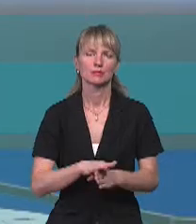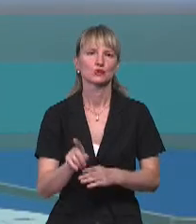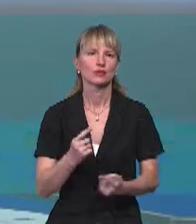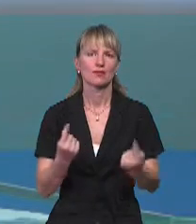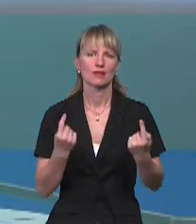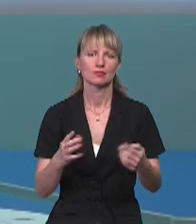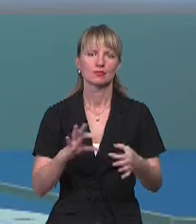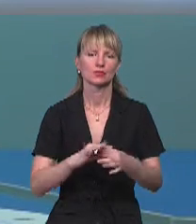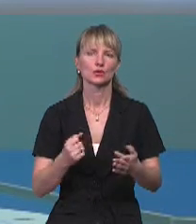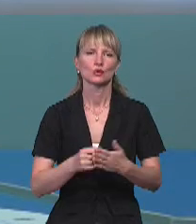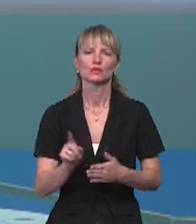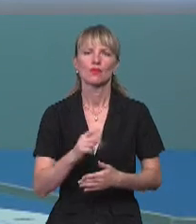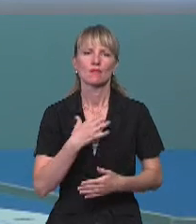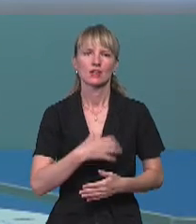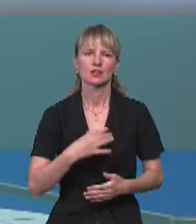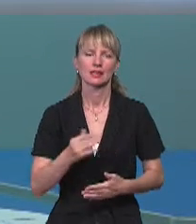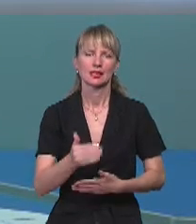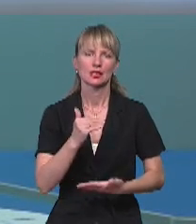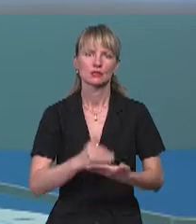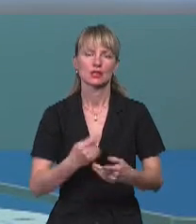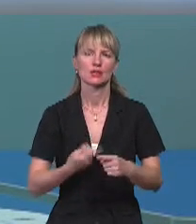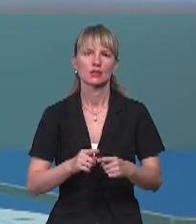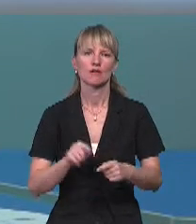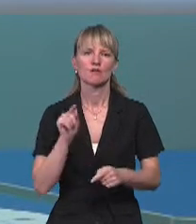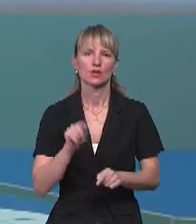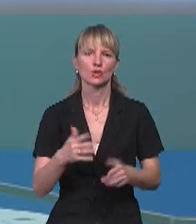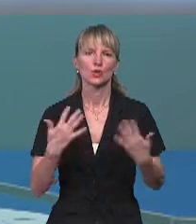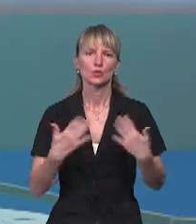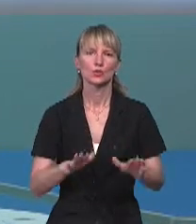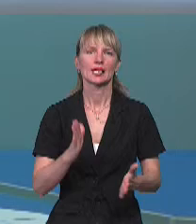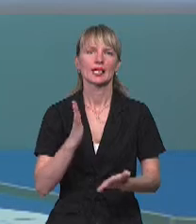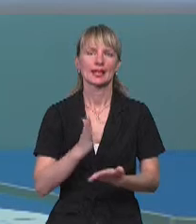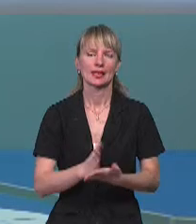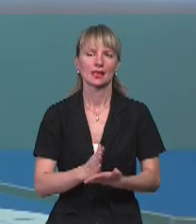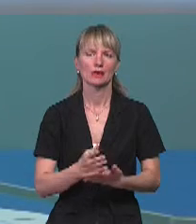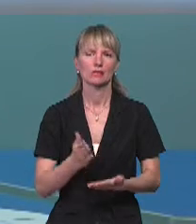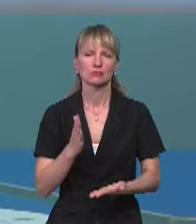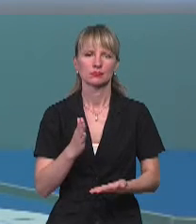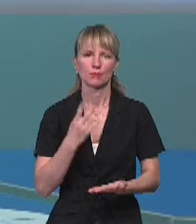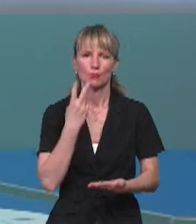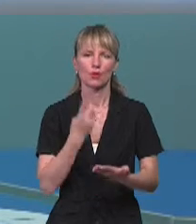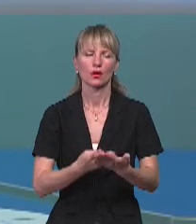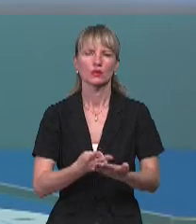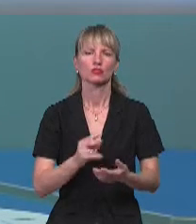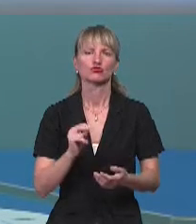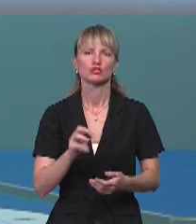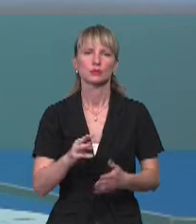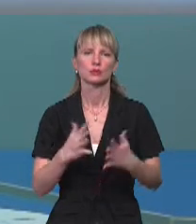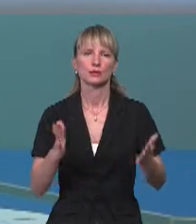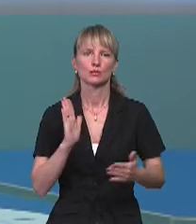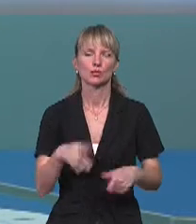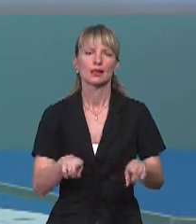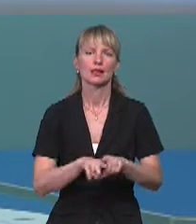велике, долучилися до чогось важливого. І результати цього вони вже є, вони проявилися. І чим більше буде